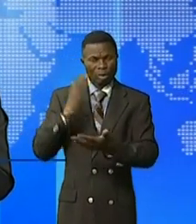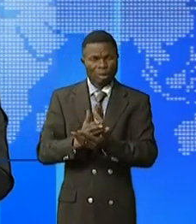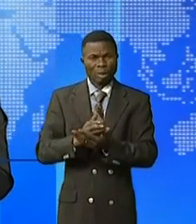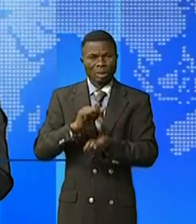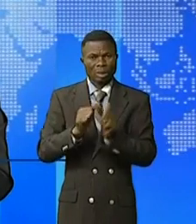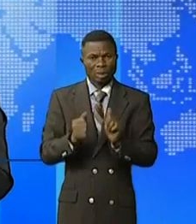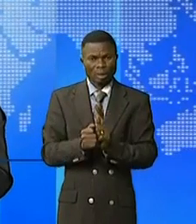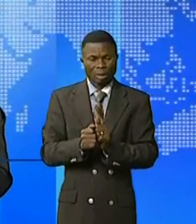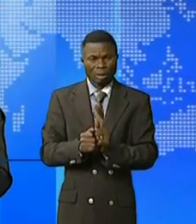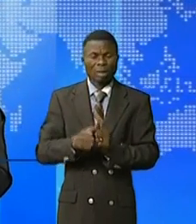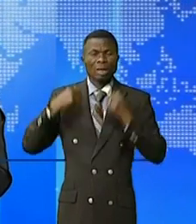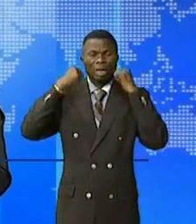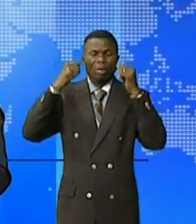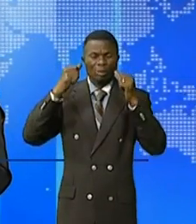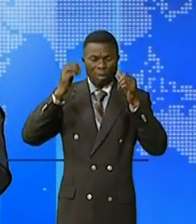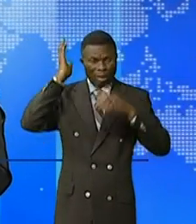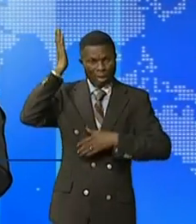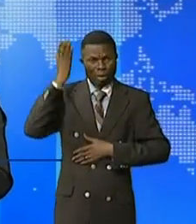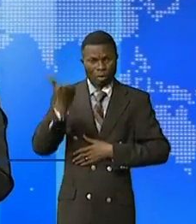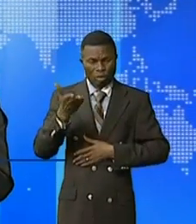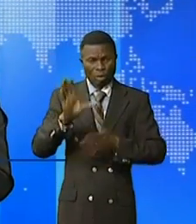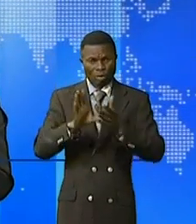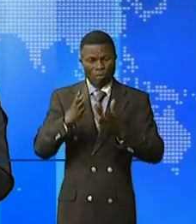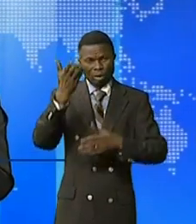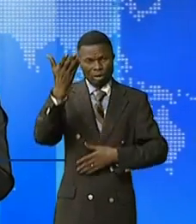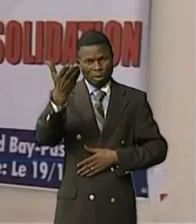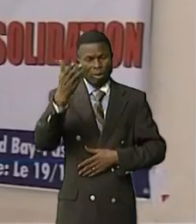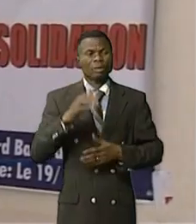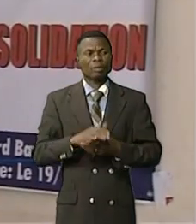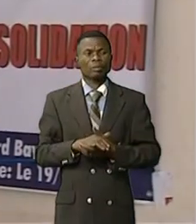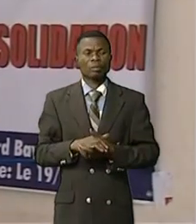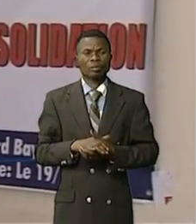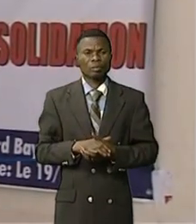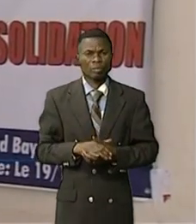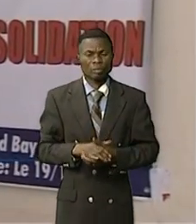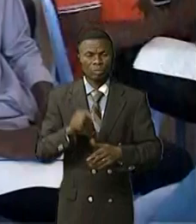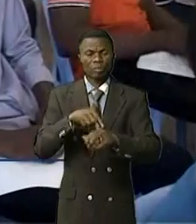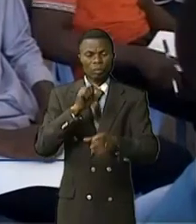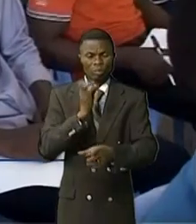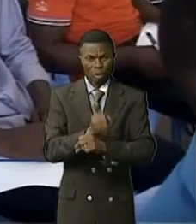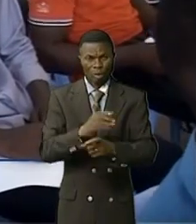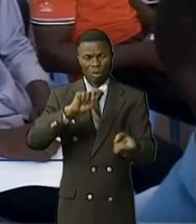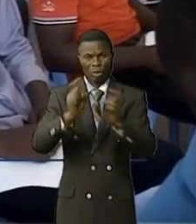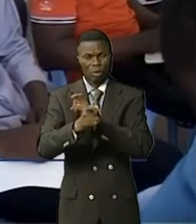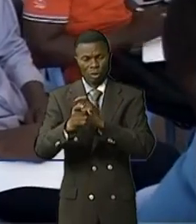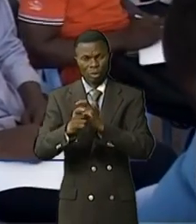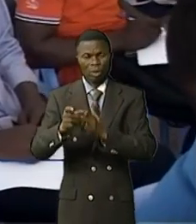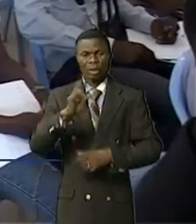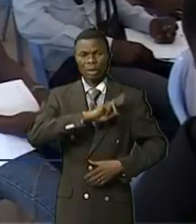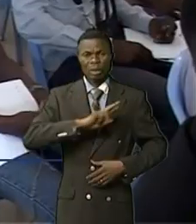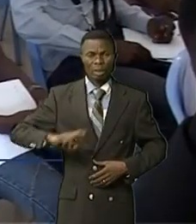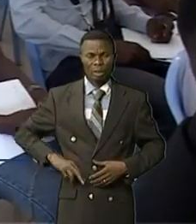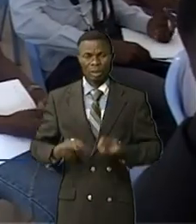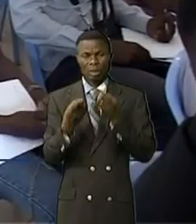le banditisme urbain. Christine Denzo et Raphaël Sadi pour le reportage. Il est temps de changer l'image de la République démocratique du